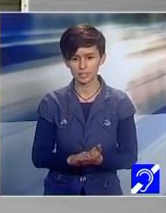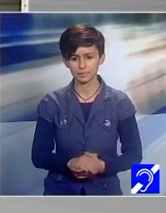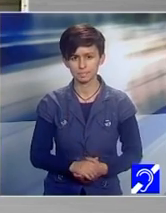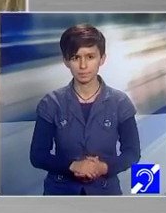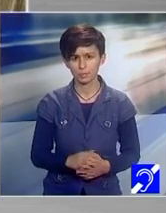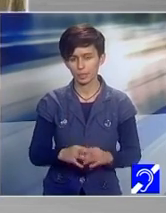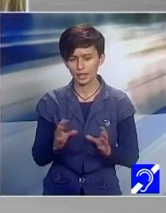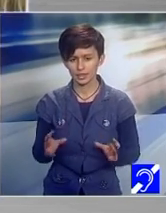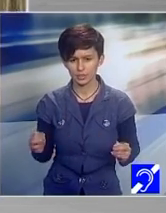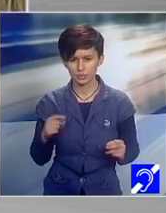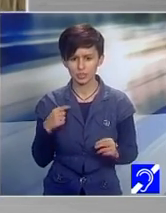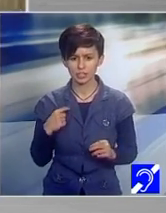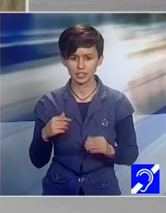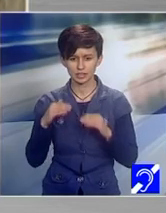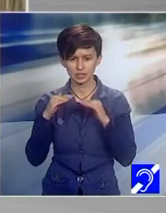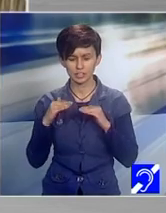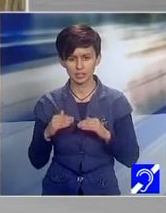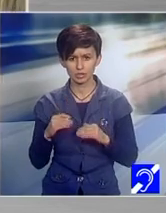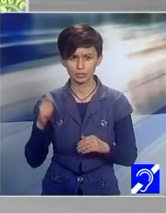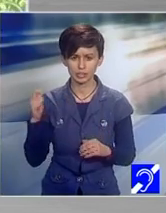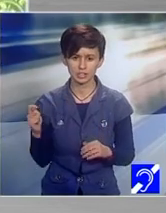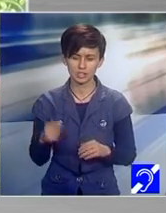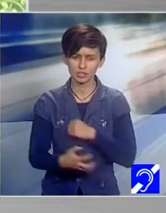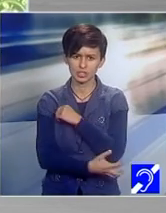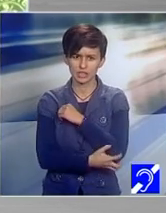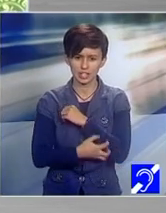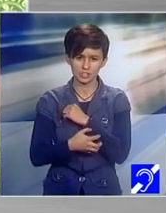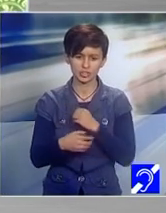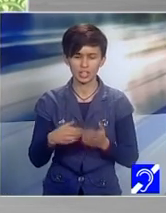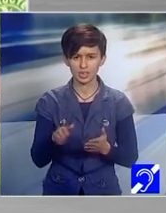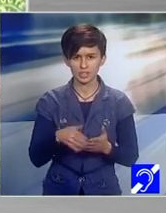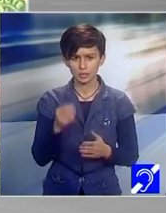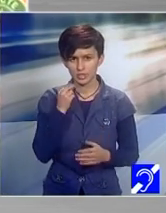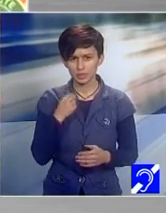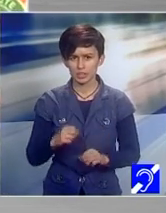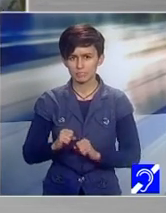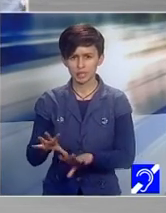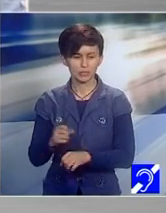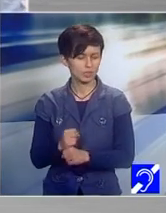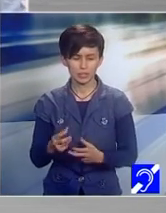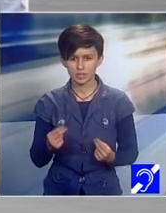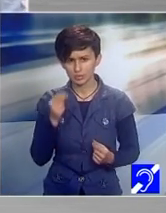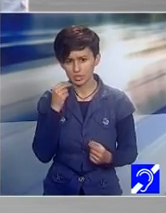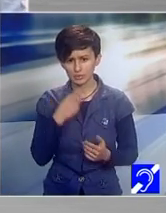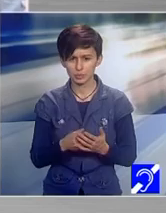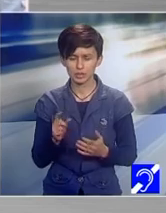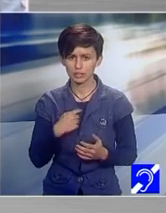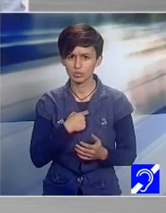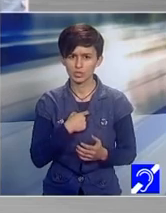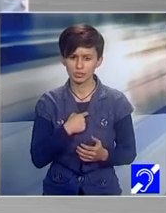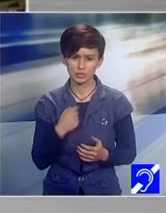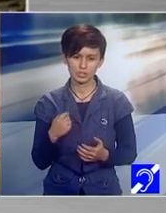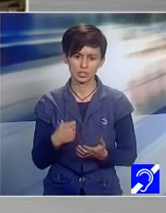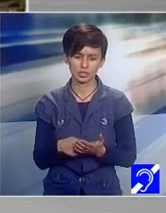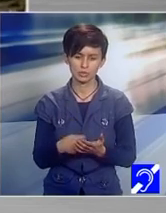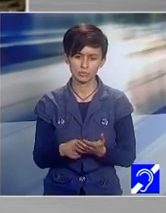România e în topul țărilor sărace, dar și în cel al risipei alimentare. Aruncăm la gunoi mii de tone de alimente pentru că nu am fost educați că surplusul